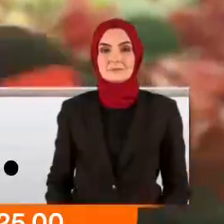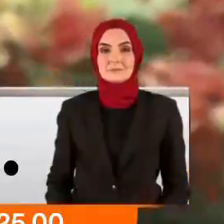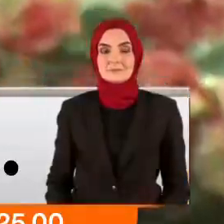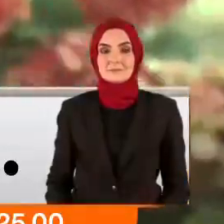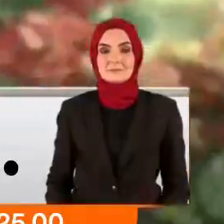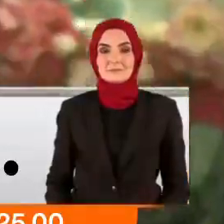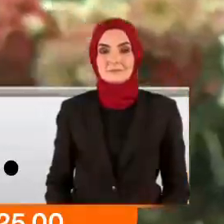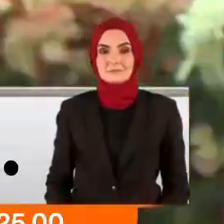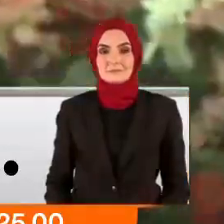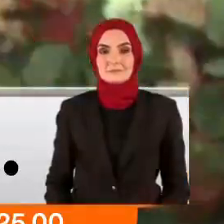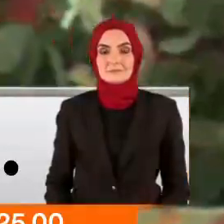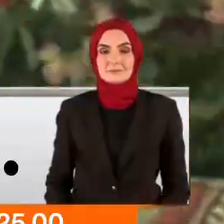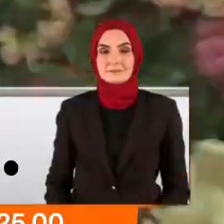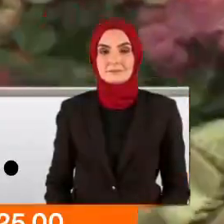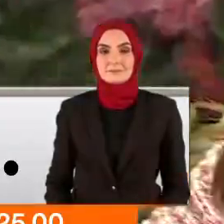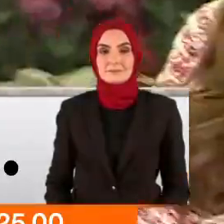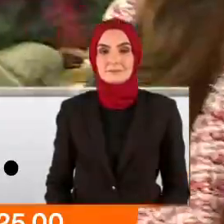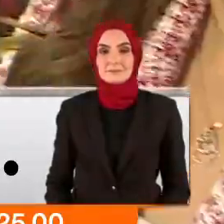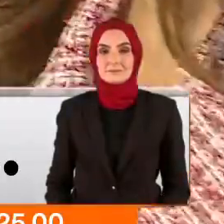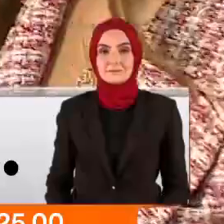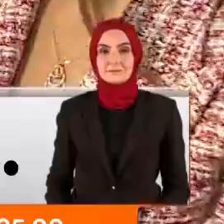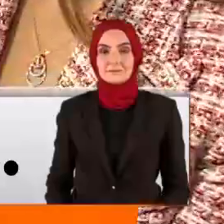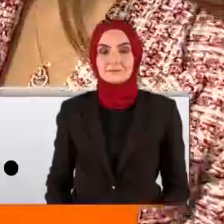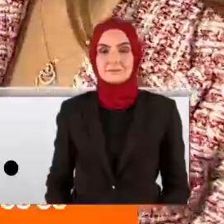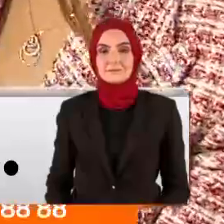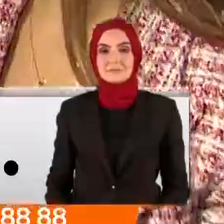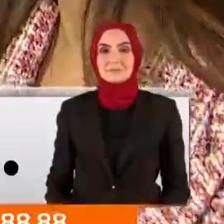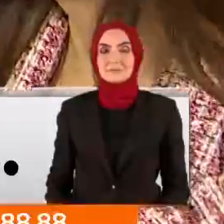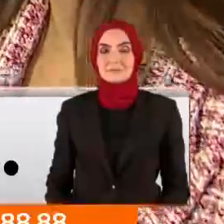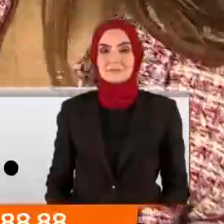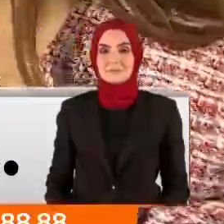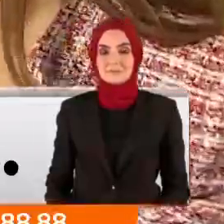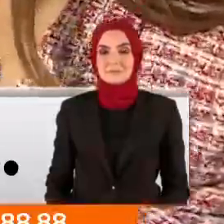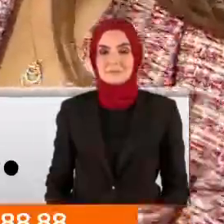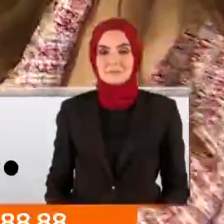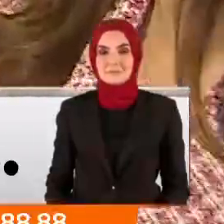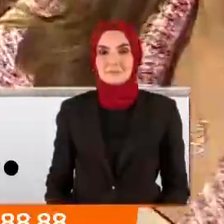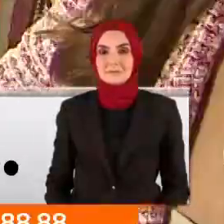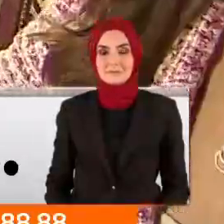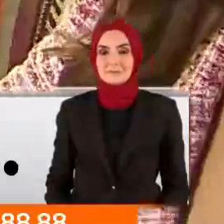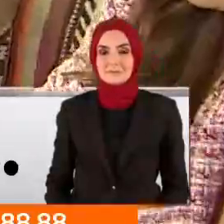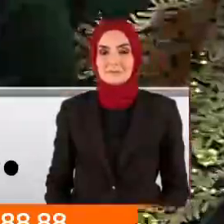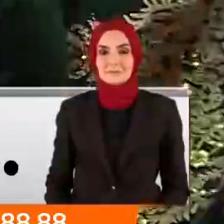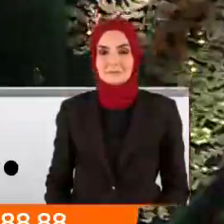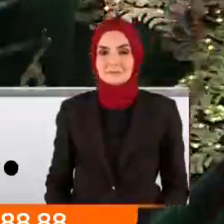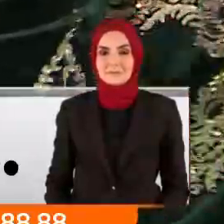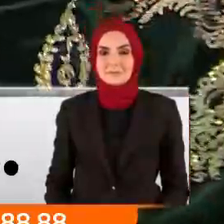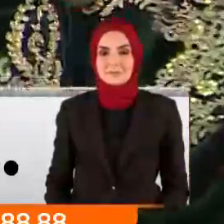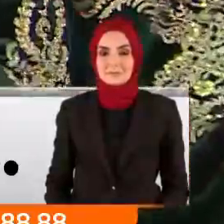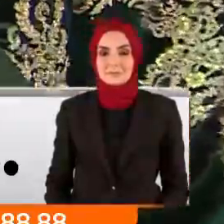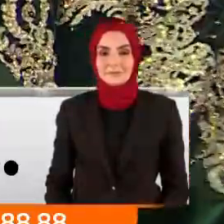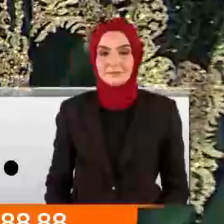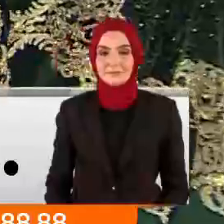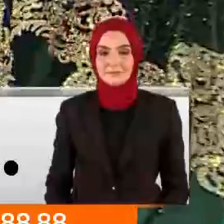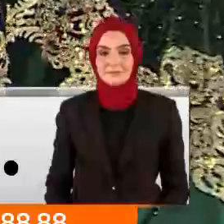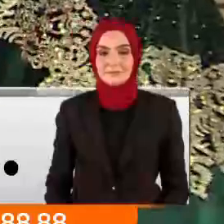style. I love it. Seriously, I love it. I mean, it's so much fun. It's a huge experience. Where are you from?